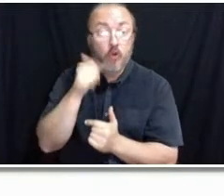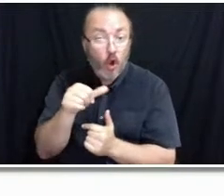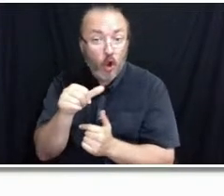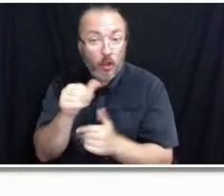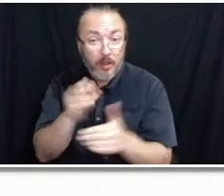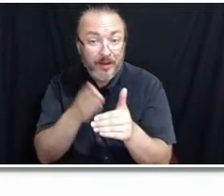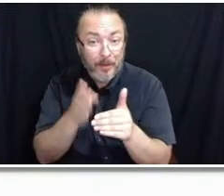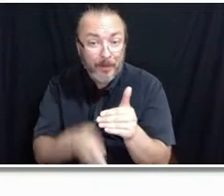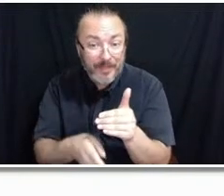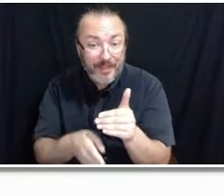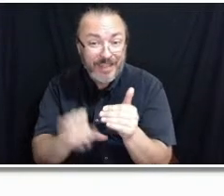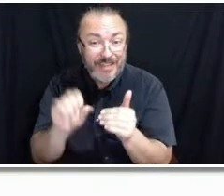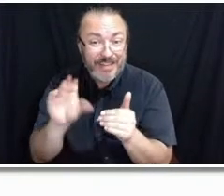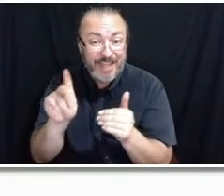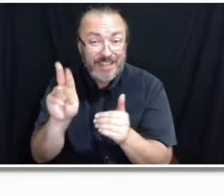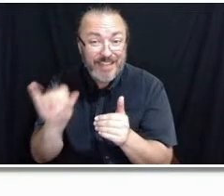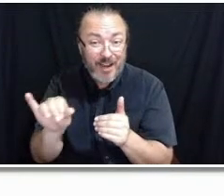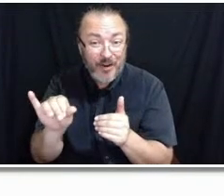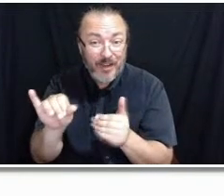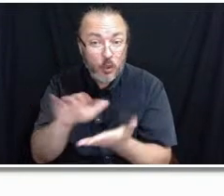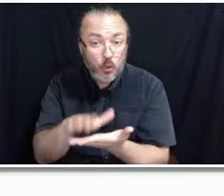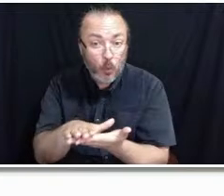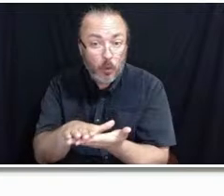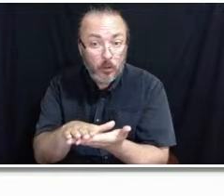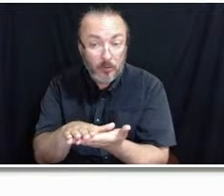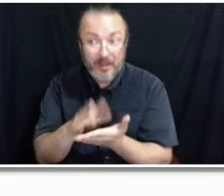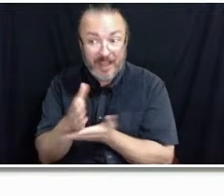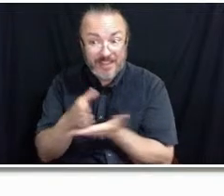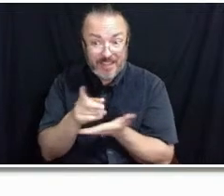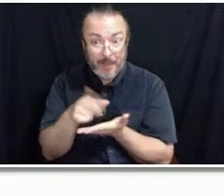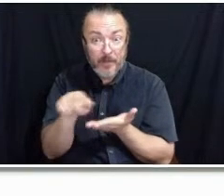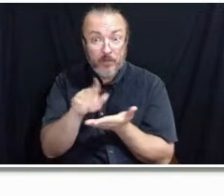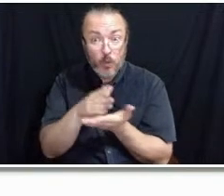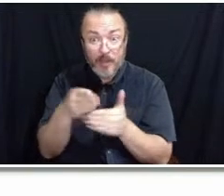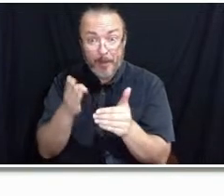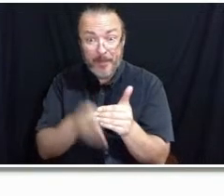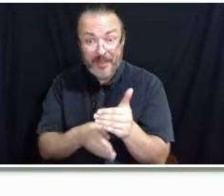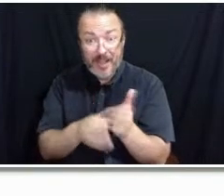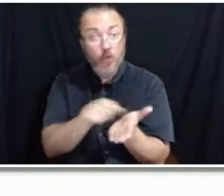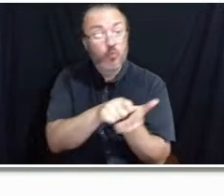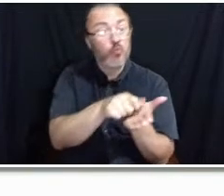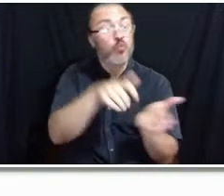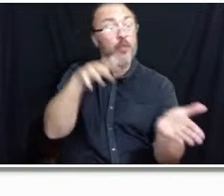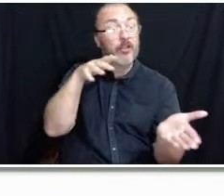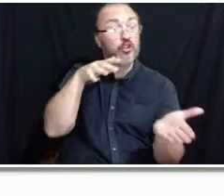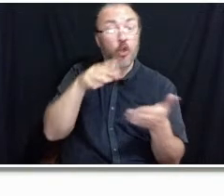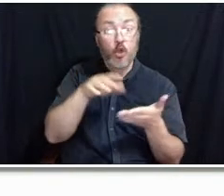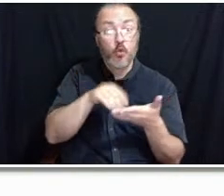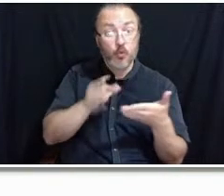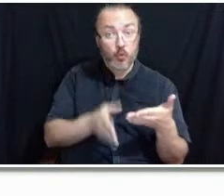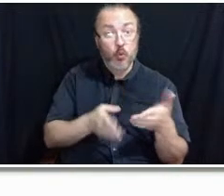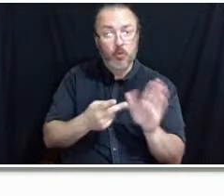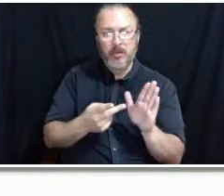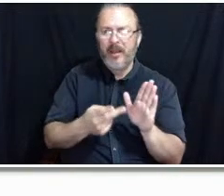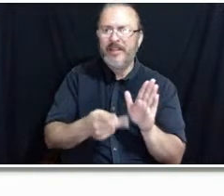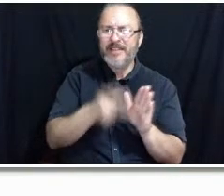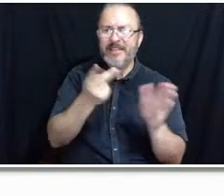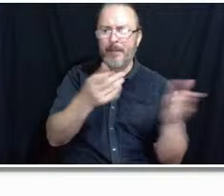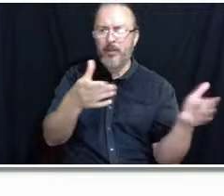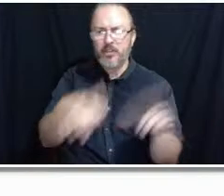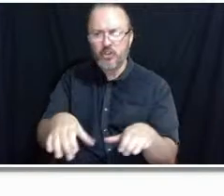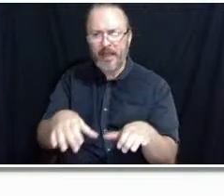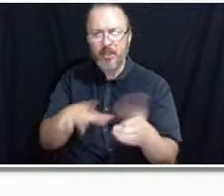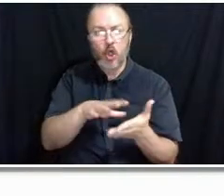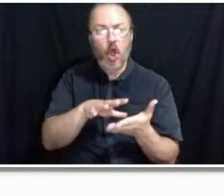secondaire. Et parmi ceux qui achèvent le premier cycle de l'enseignement secondaire, les élèves les plus riches ont 2 fois plus de